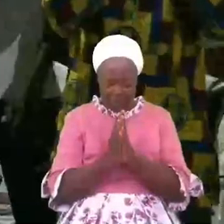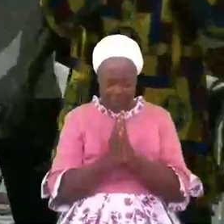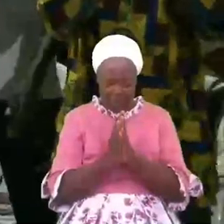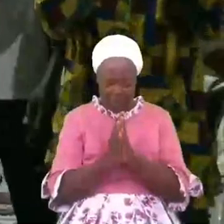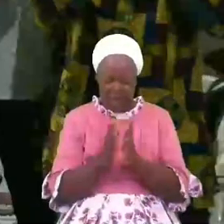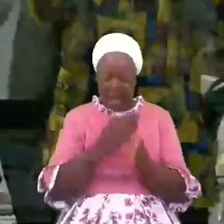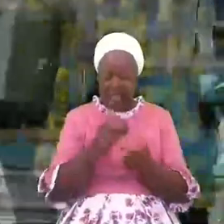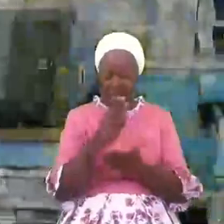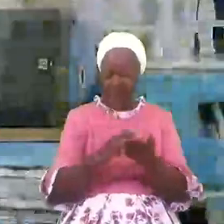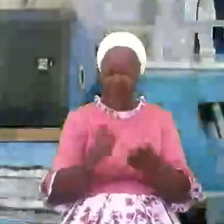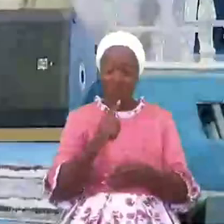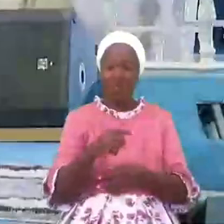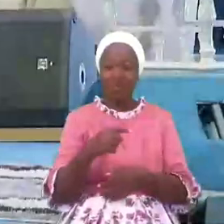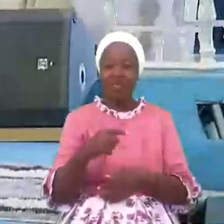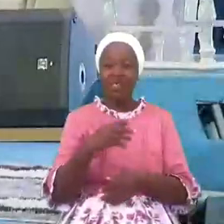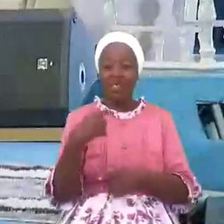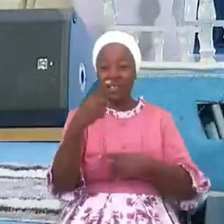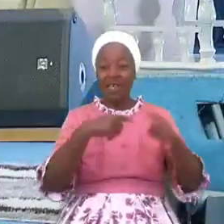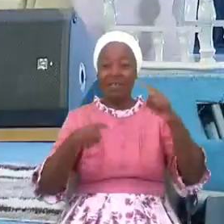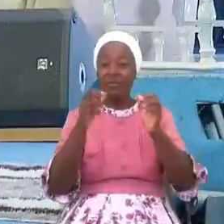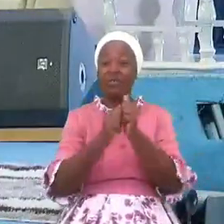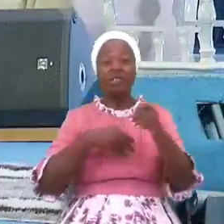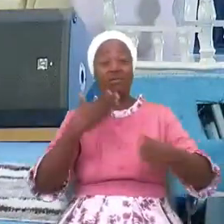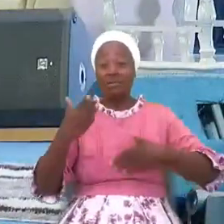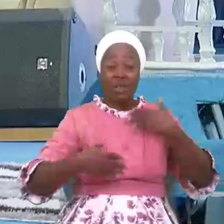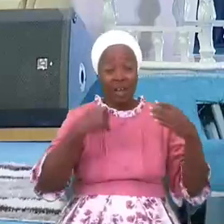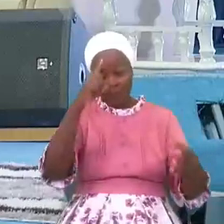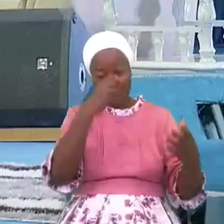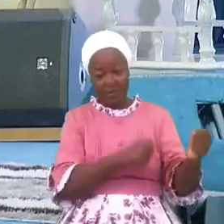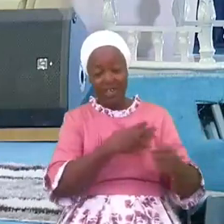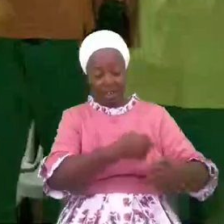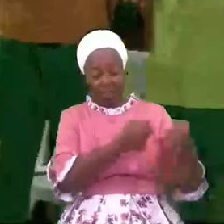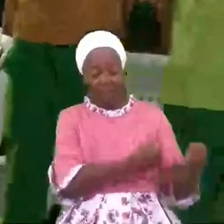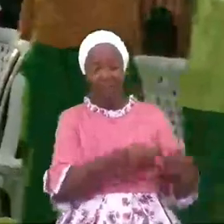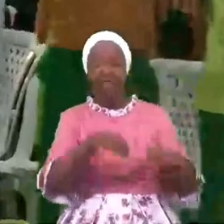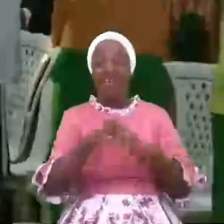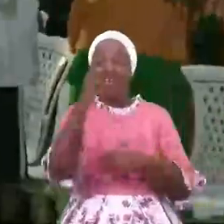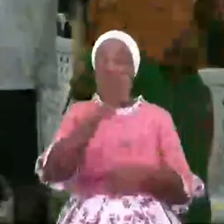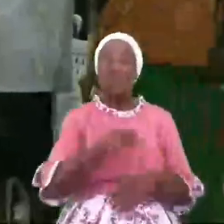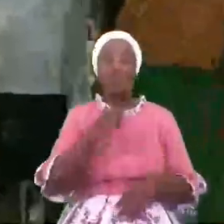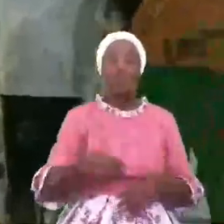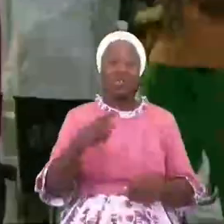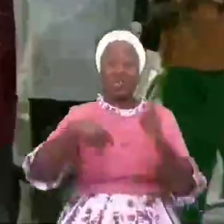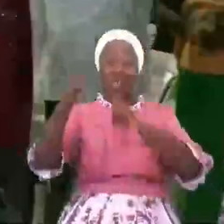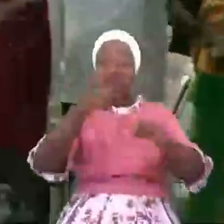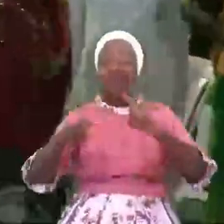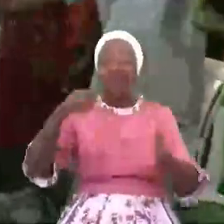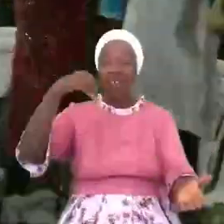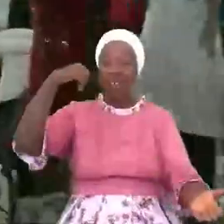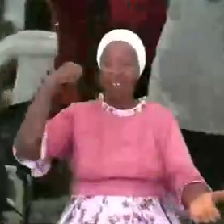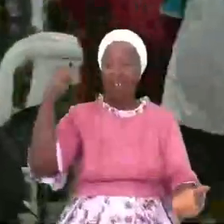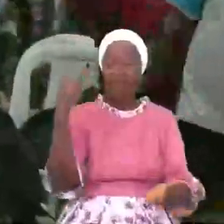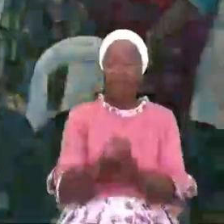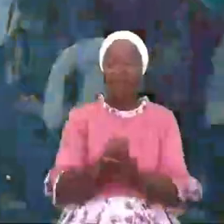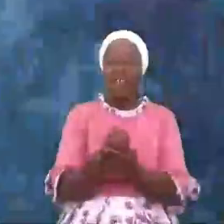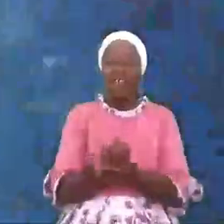Et quelqu'un là-bas avec excitation et la foi et la confiance en Dieu va crier.